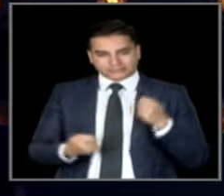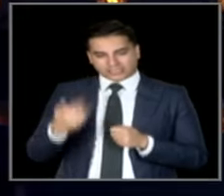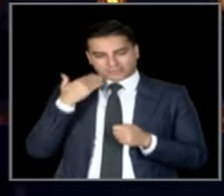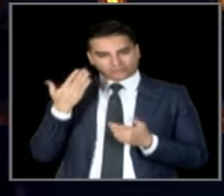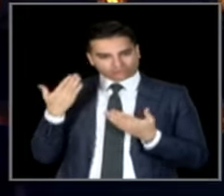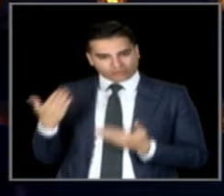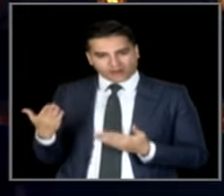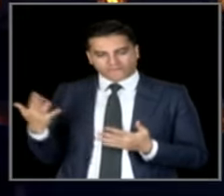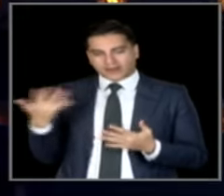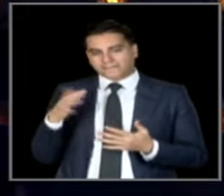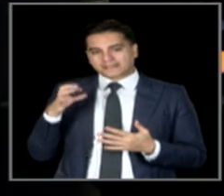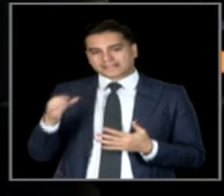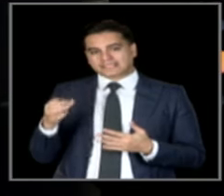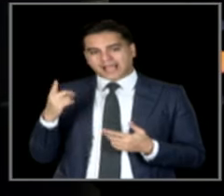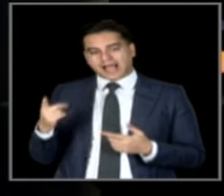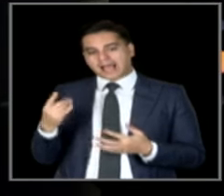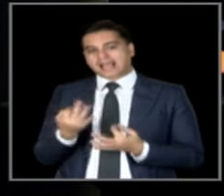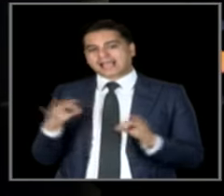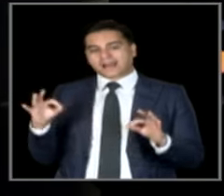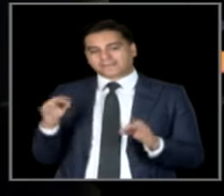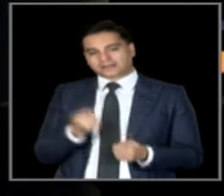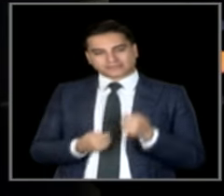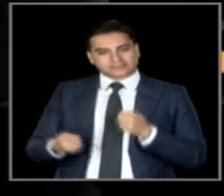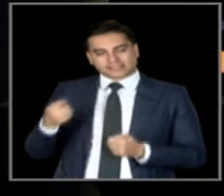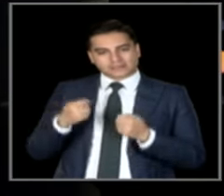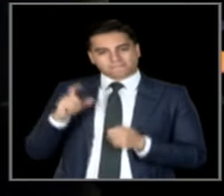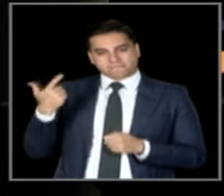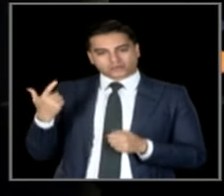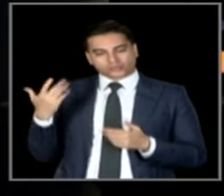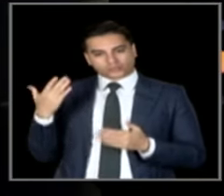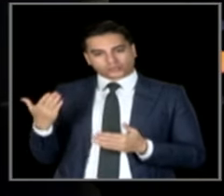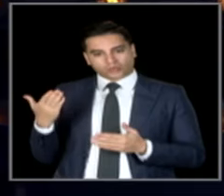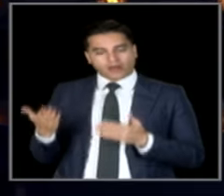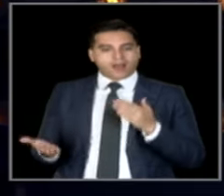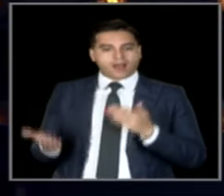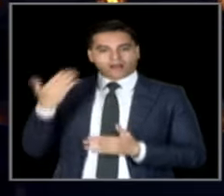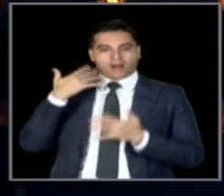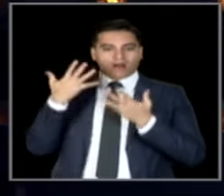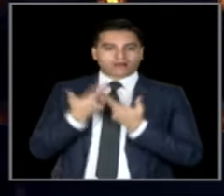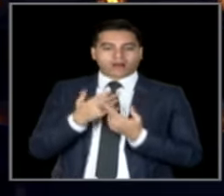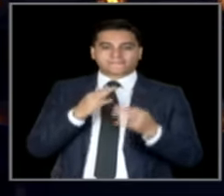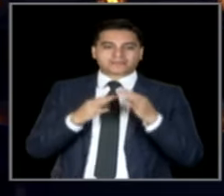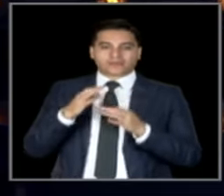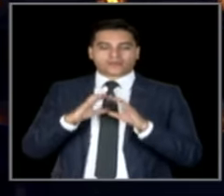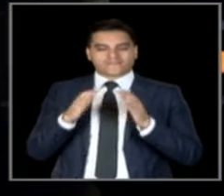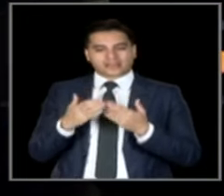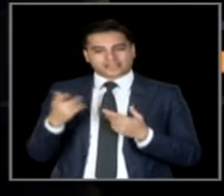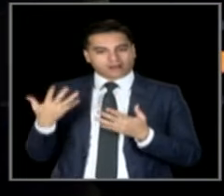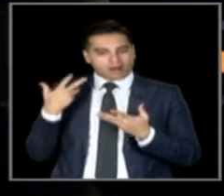مشرف تسع نقاط العلامه الكامله جامعه المنصوره اعلى سكور في دوري